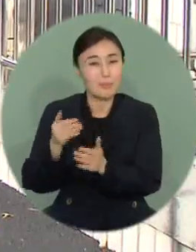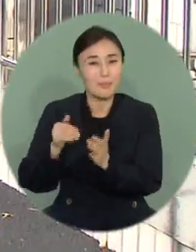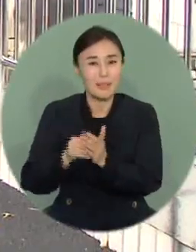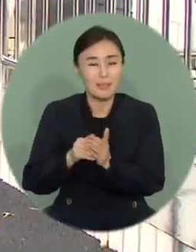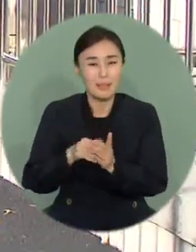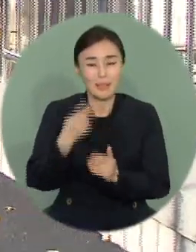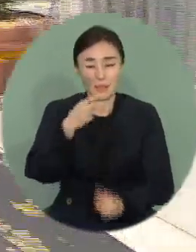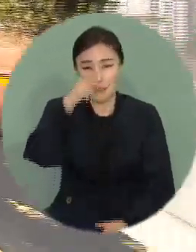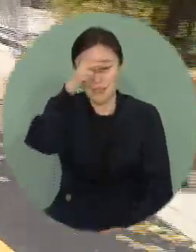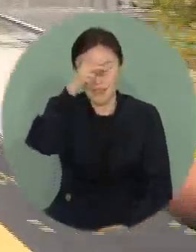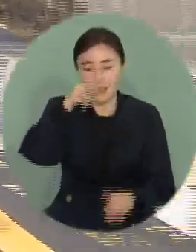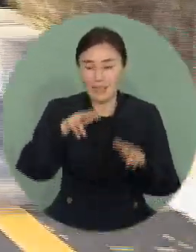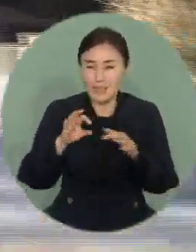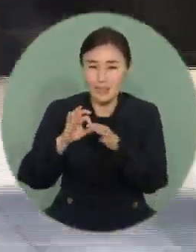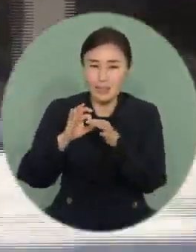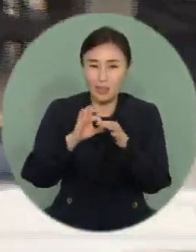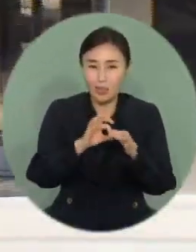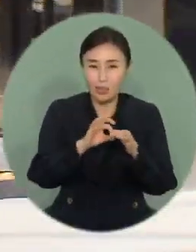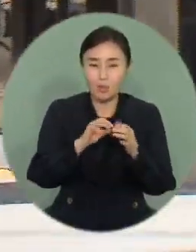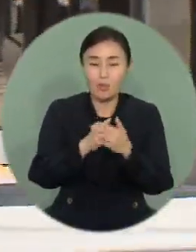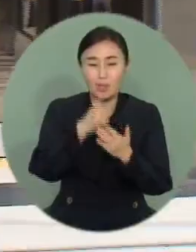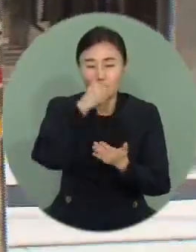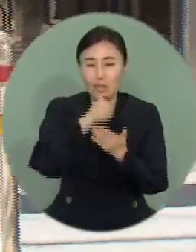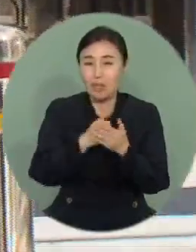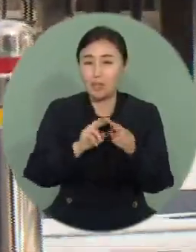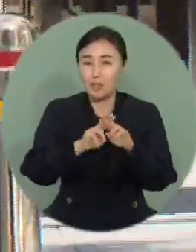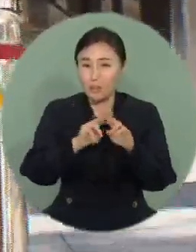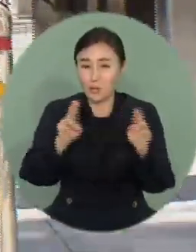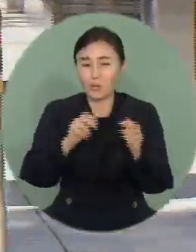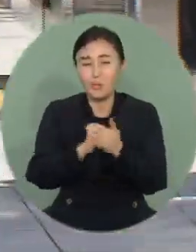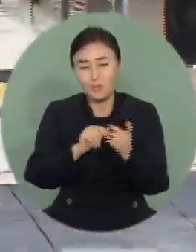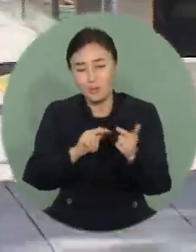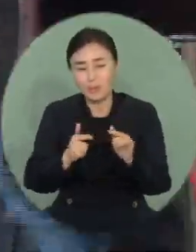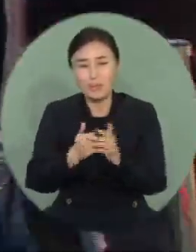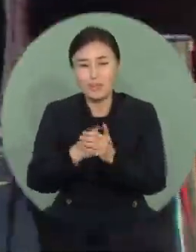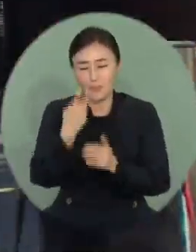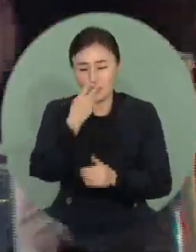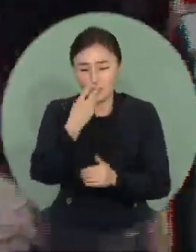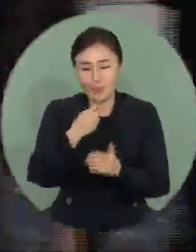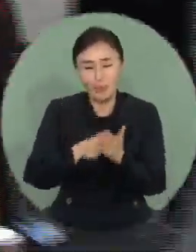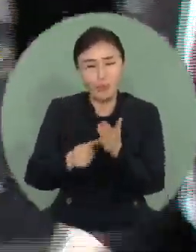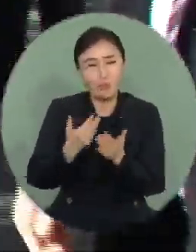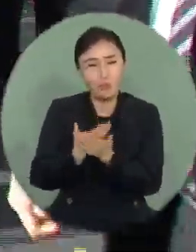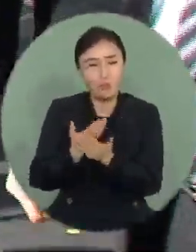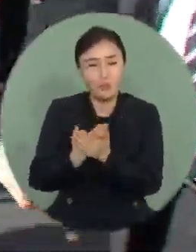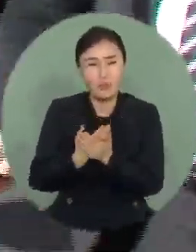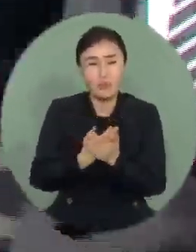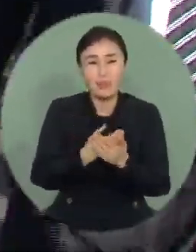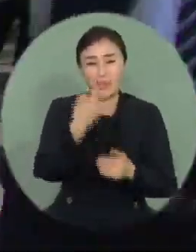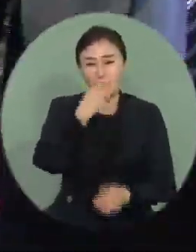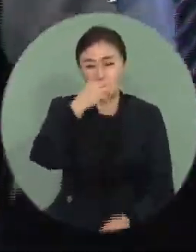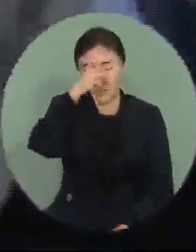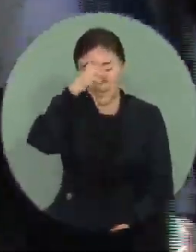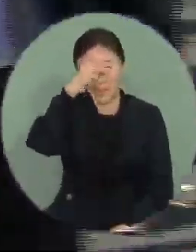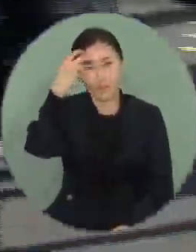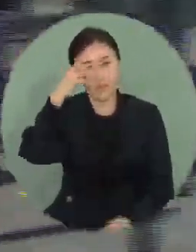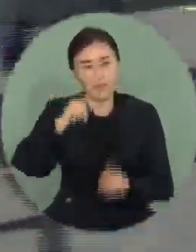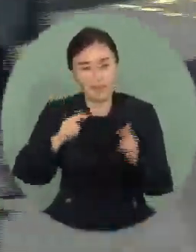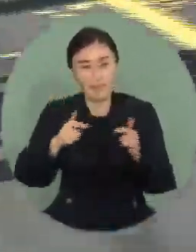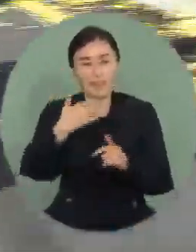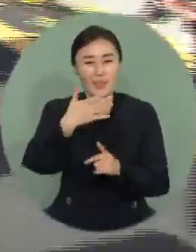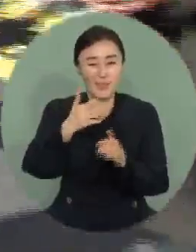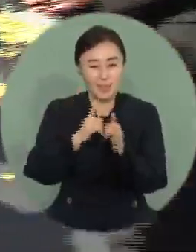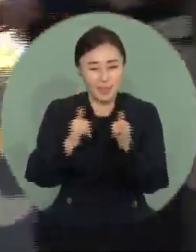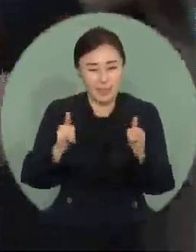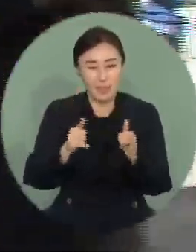검찰은 현재까지 수사 무마와 인사 청탁 의욕을 받고 있는 전현직 검찰 수사관과 경찰 등 19명을 수사